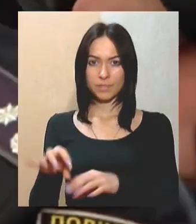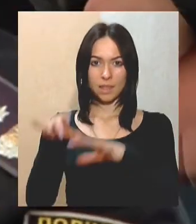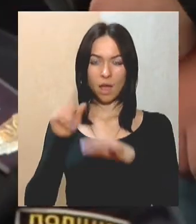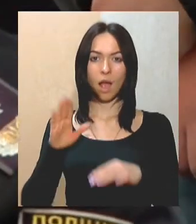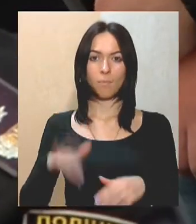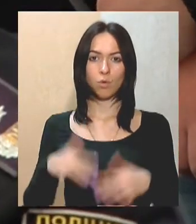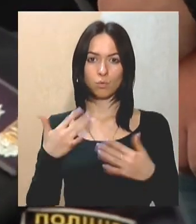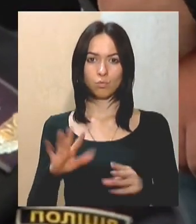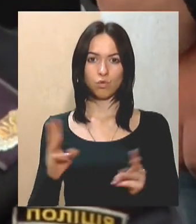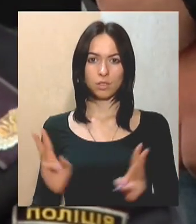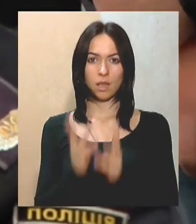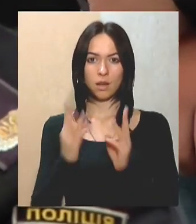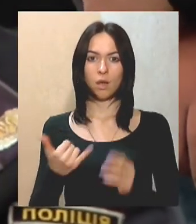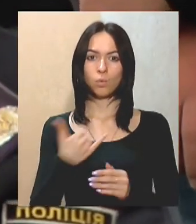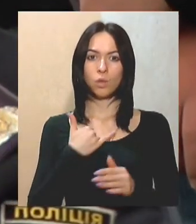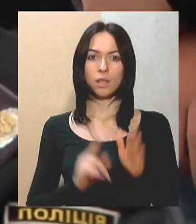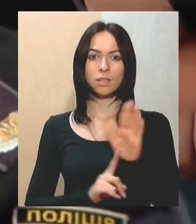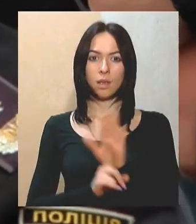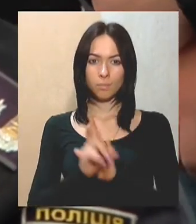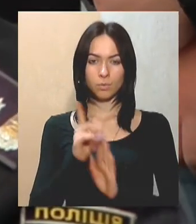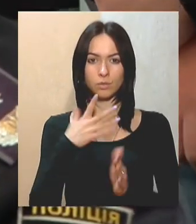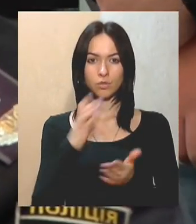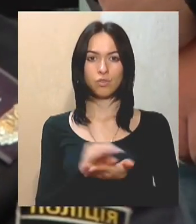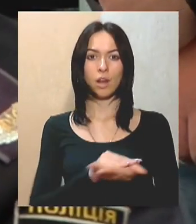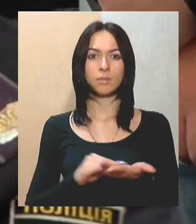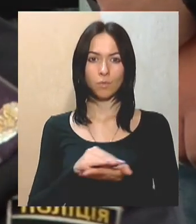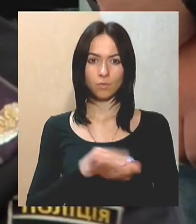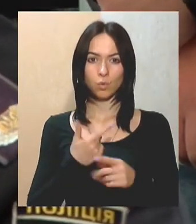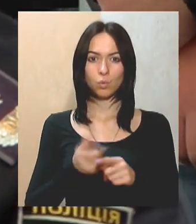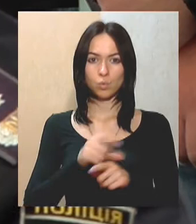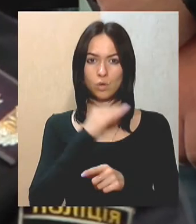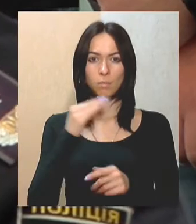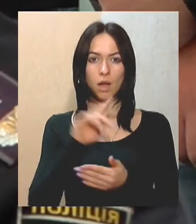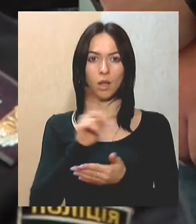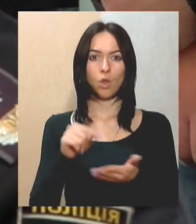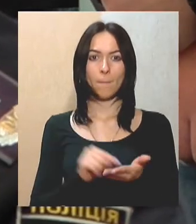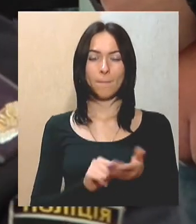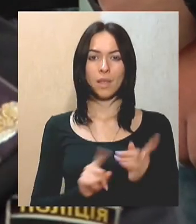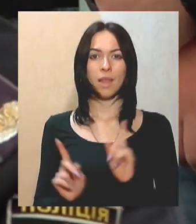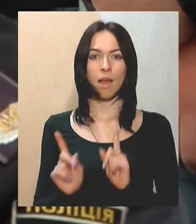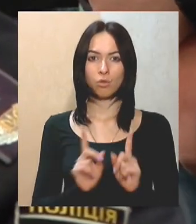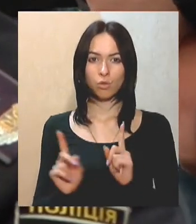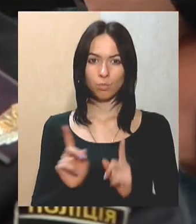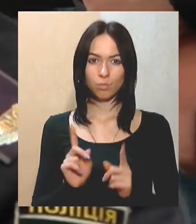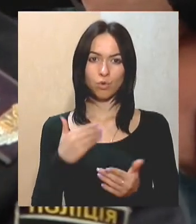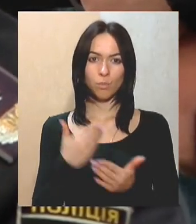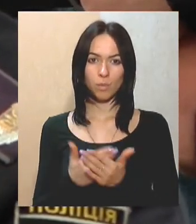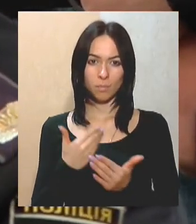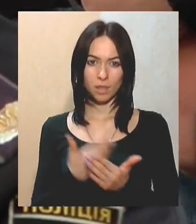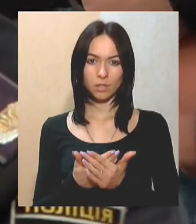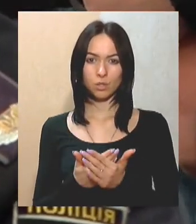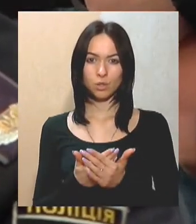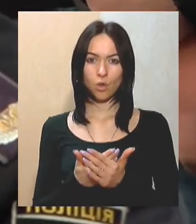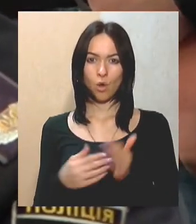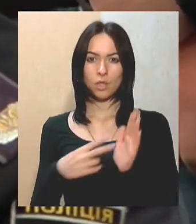возгорання. У нас по часу є, ще раз повторююсь, дуже багато питань, тому що приблизно